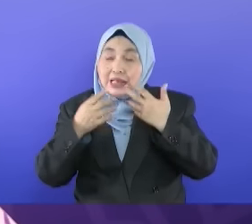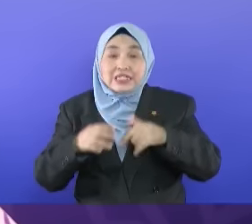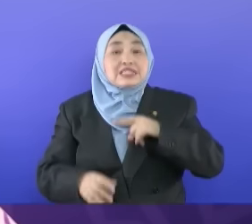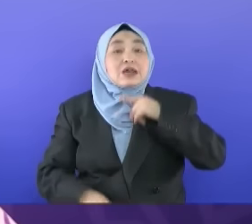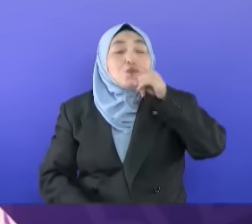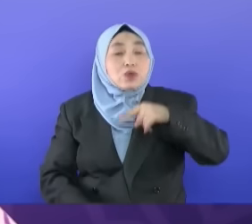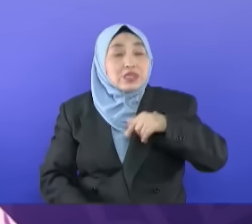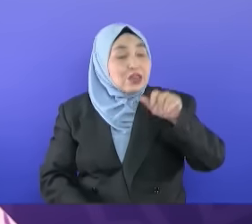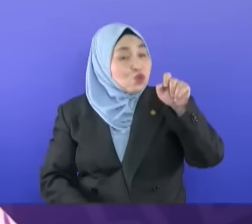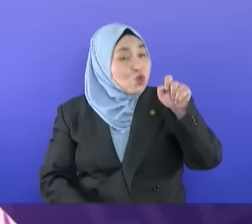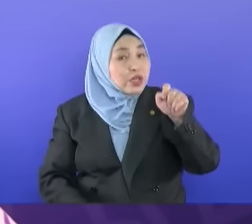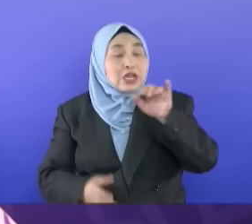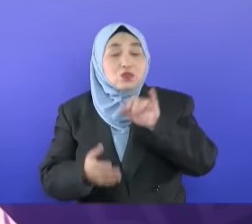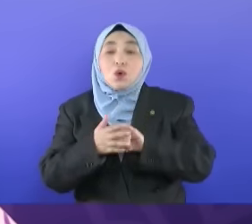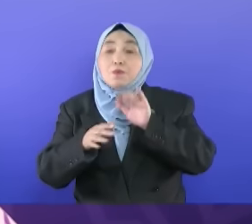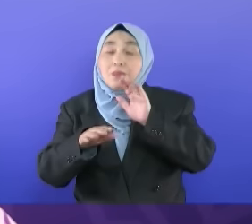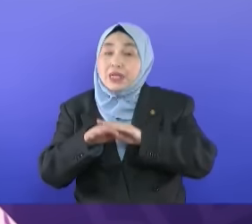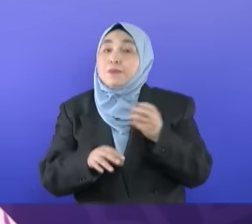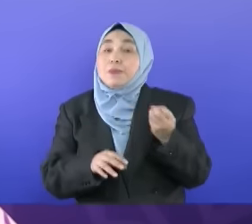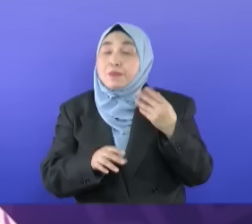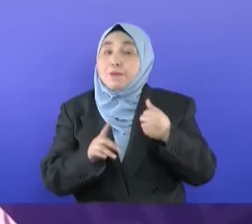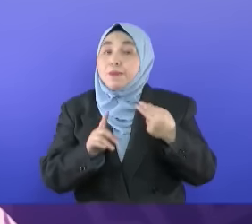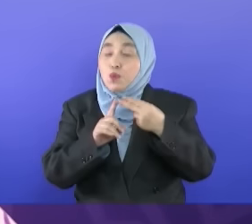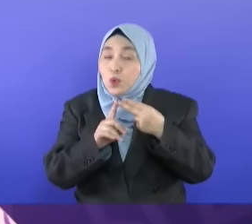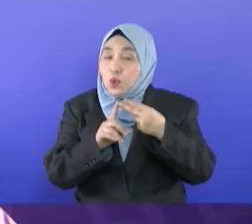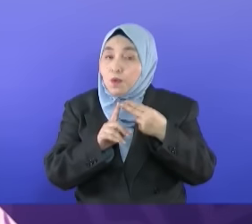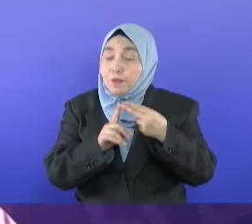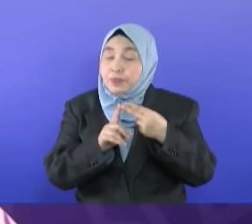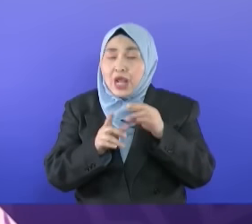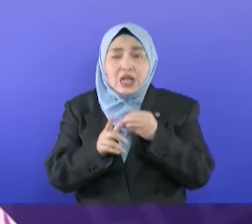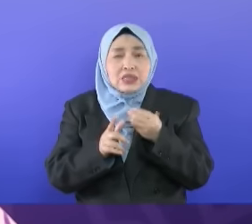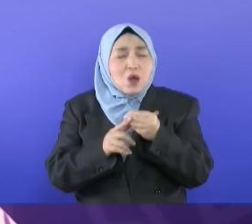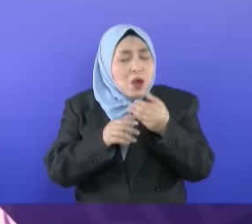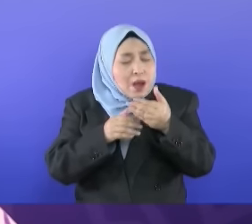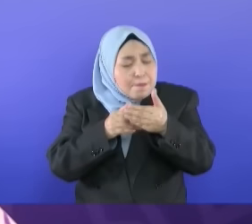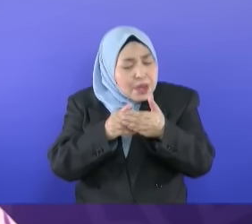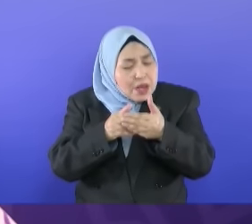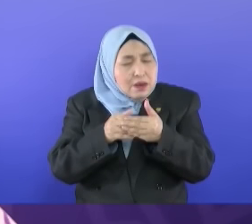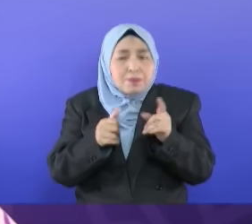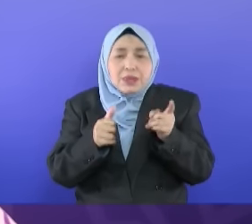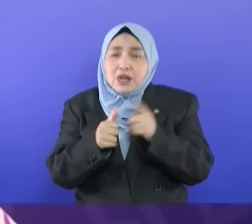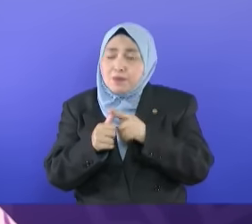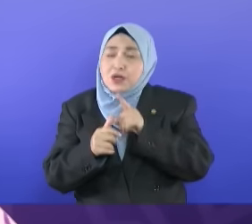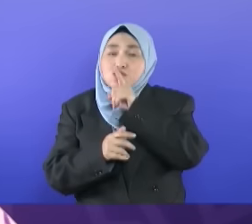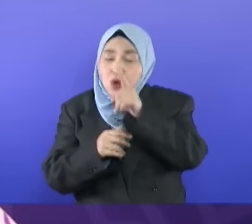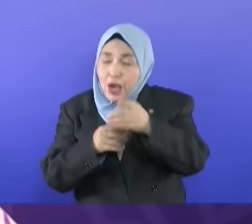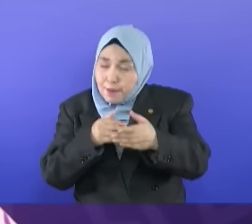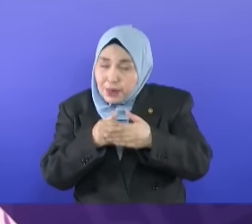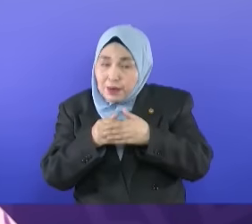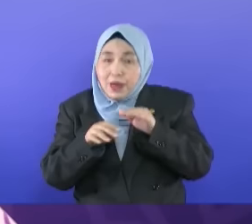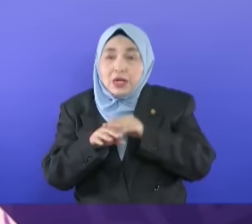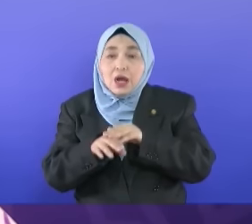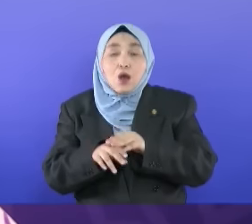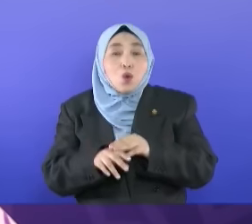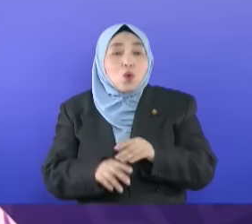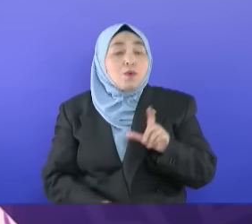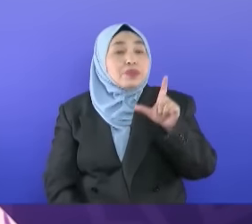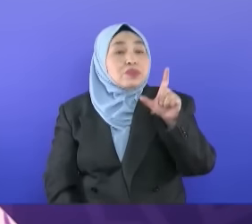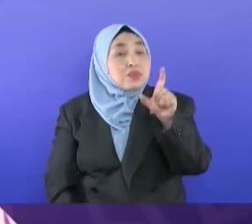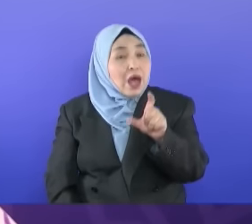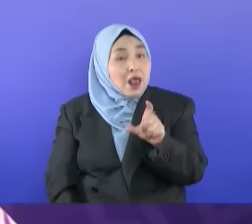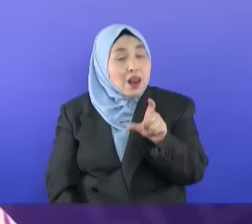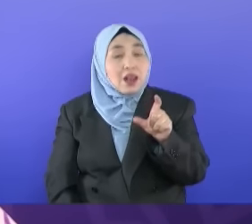itu kepada beberapa huruf ataupun hampir kepada yang pertama sudah pasti hampir kepada huruf Dal